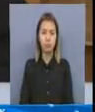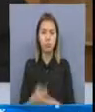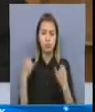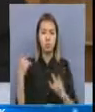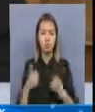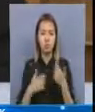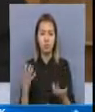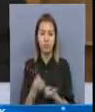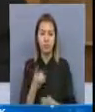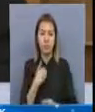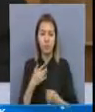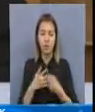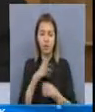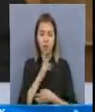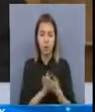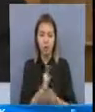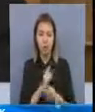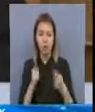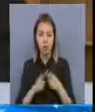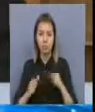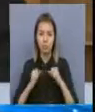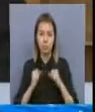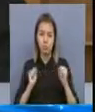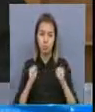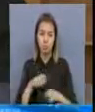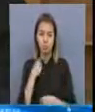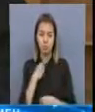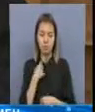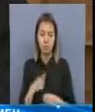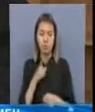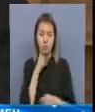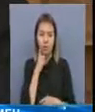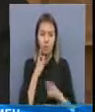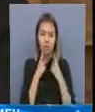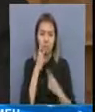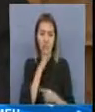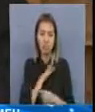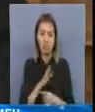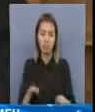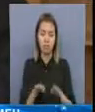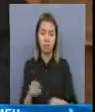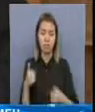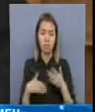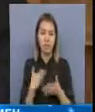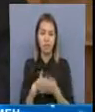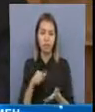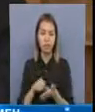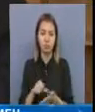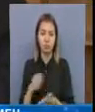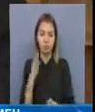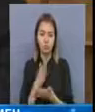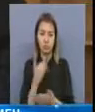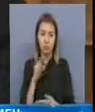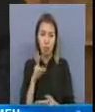сайыстан байқауымша, біздің қызметкерлерімізді нағыз спортшылар деп айтуға болады. Жас ерекшеліктеріне қарамастан сайысқа белсене атсалысуда.